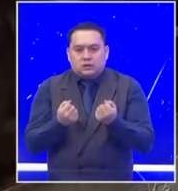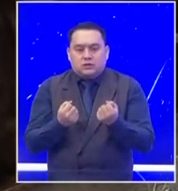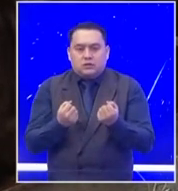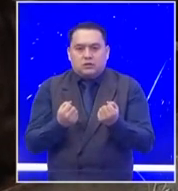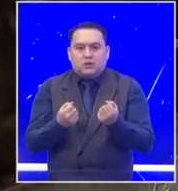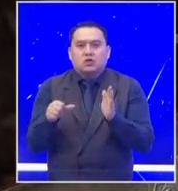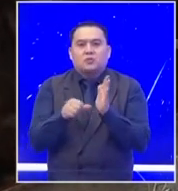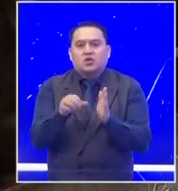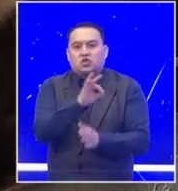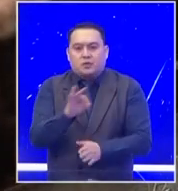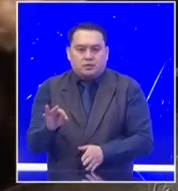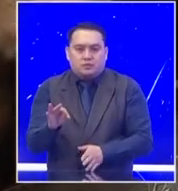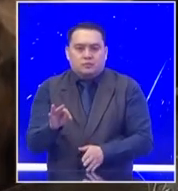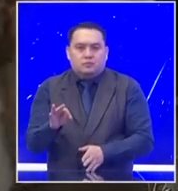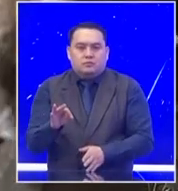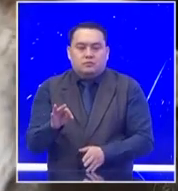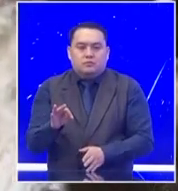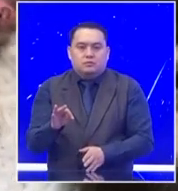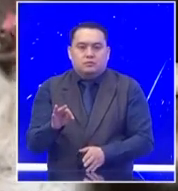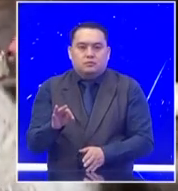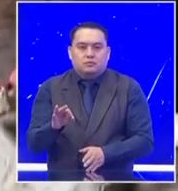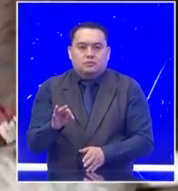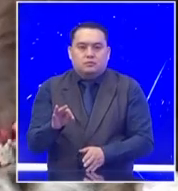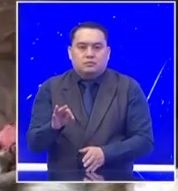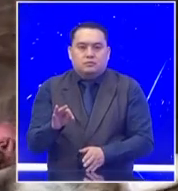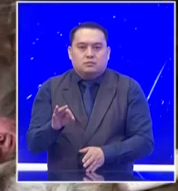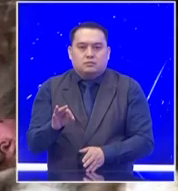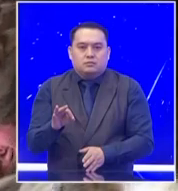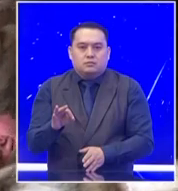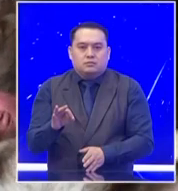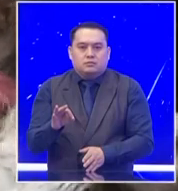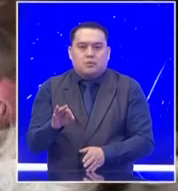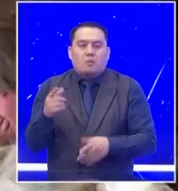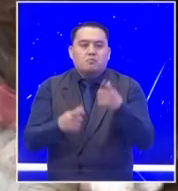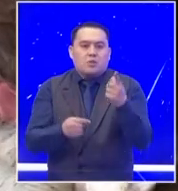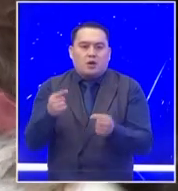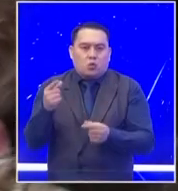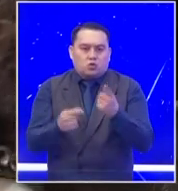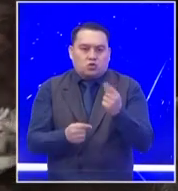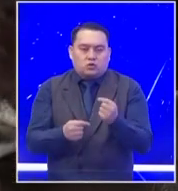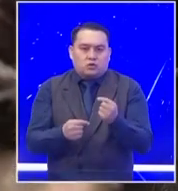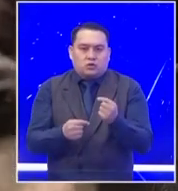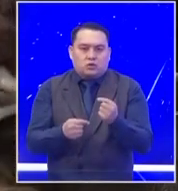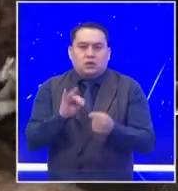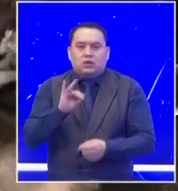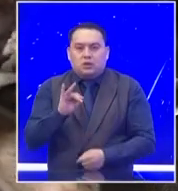Под 6%, 6,1%. Но молочное направление